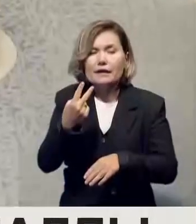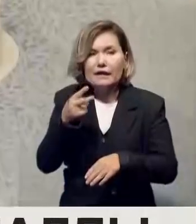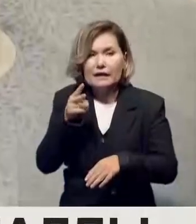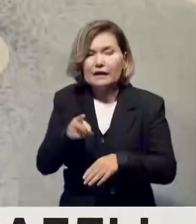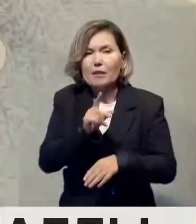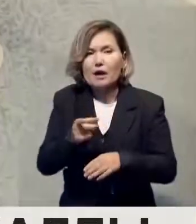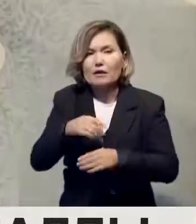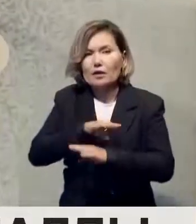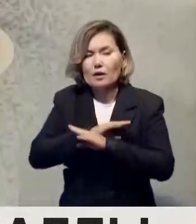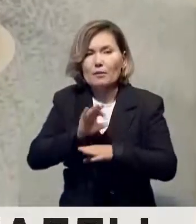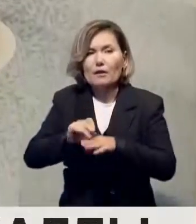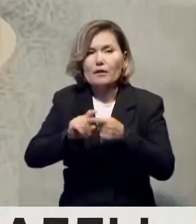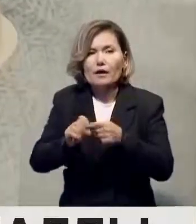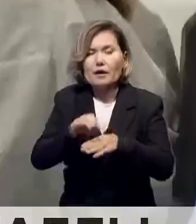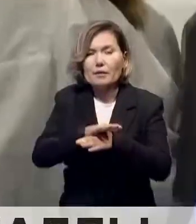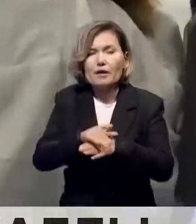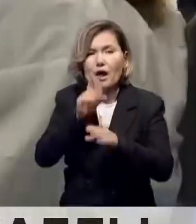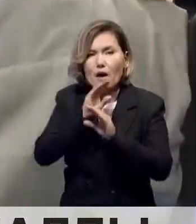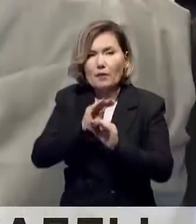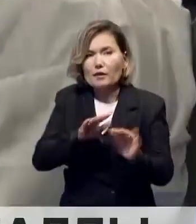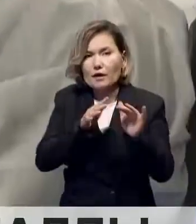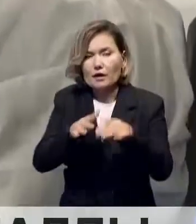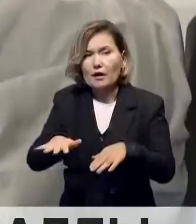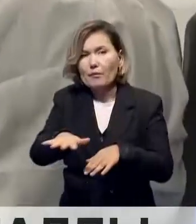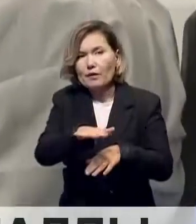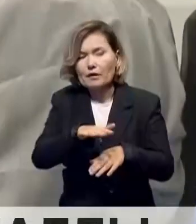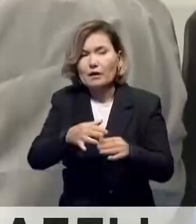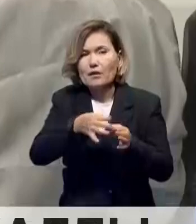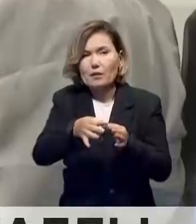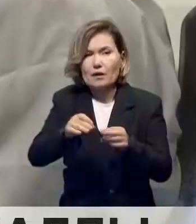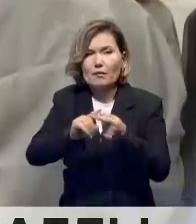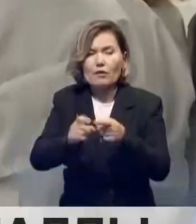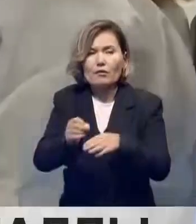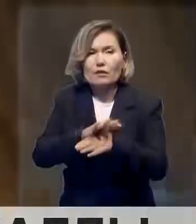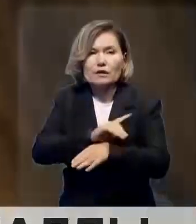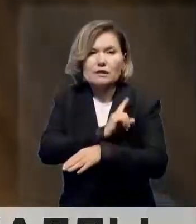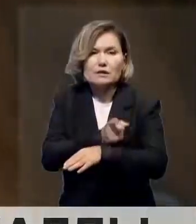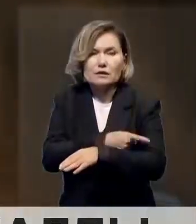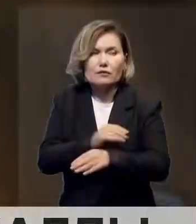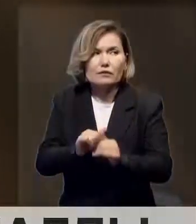көз жұмған. Дерттің басым бөлігі тынық мұхитының батысында орналасқан елдерден анықталған.